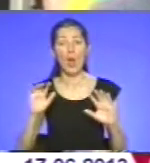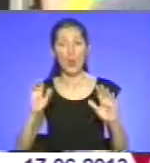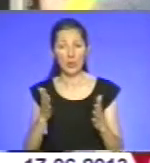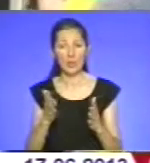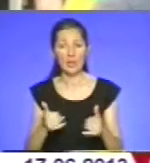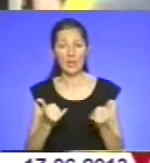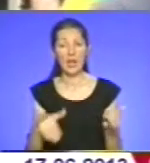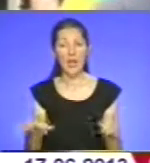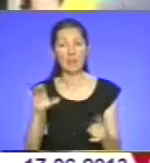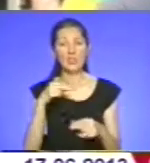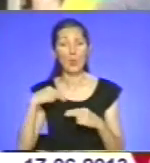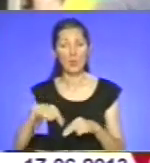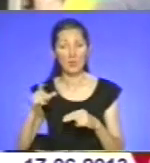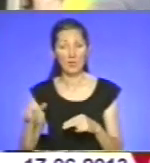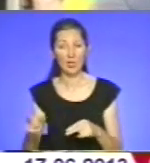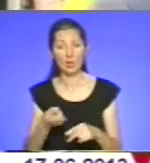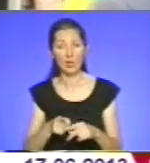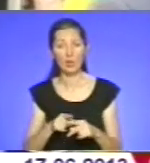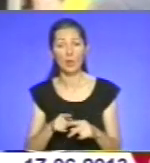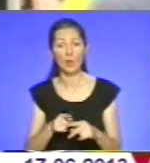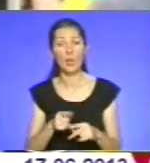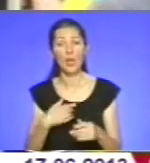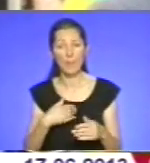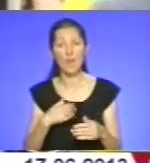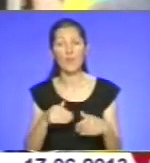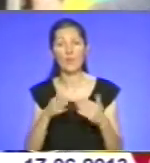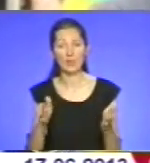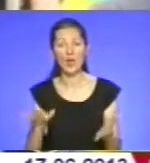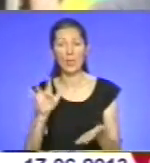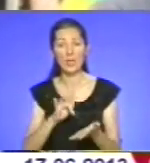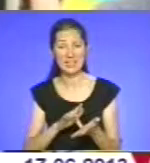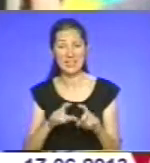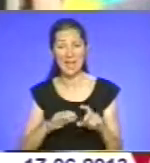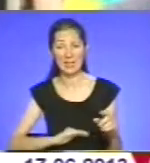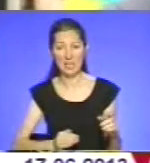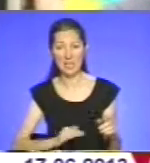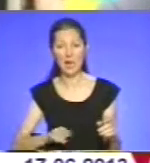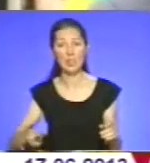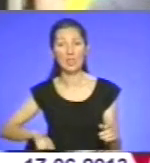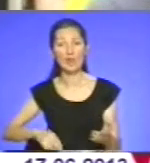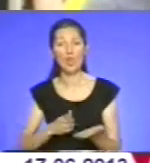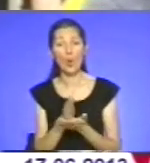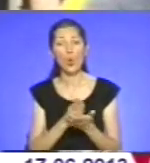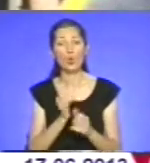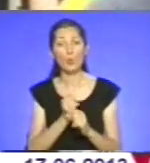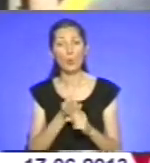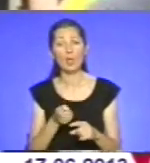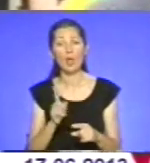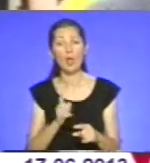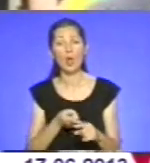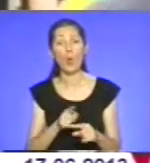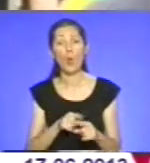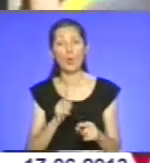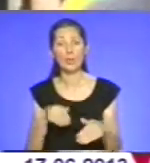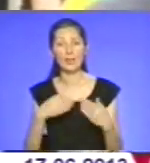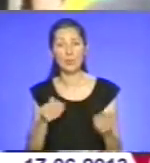тут, тому що ми відкриваємо центр адміністративних послуг, робота якого дасть справді